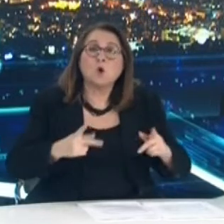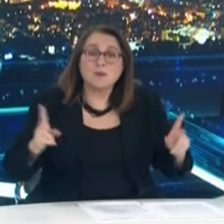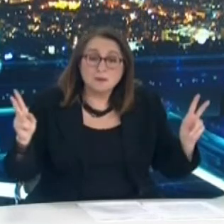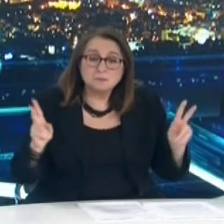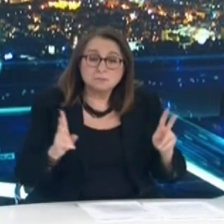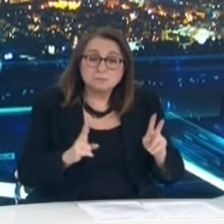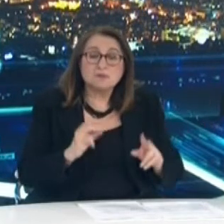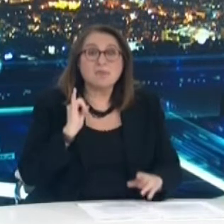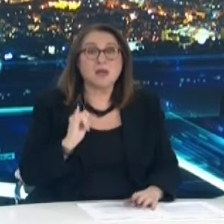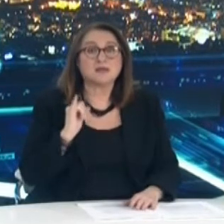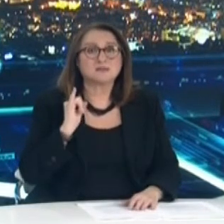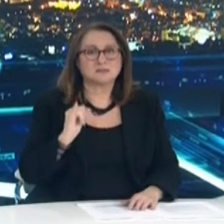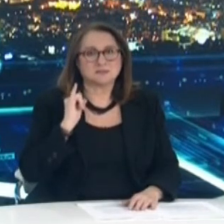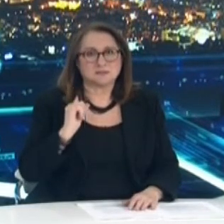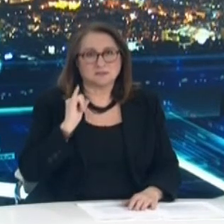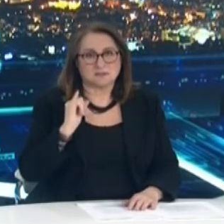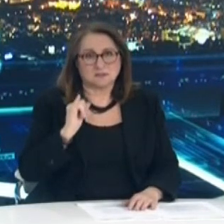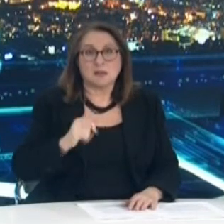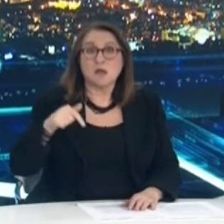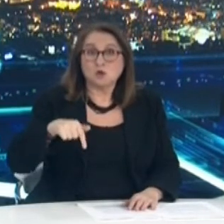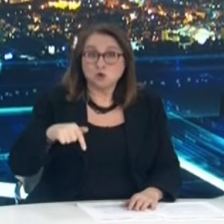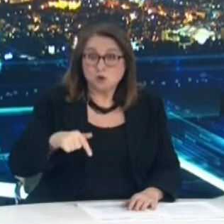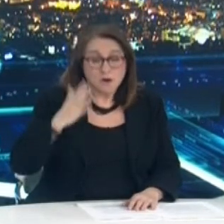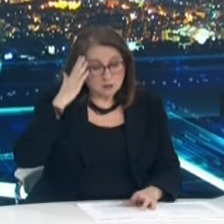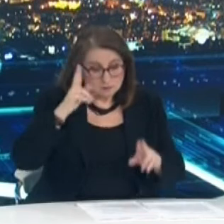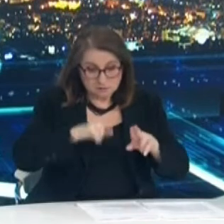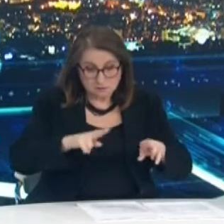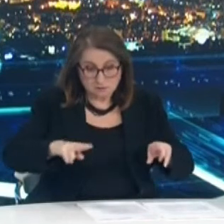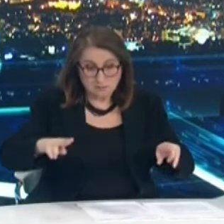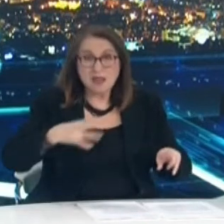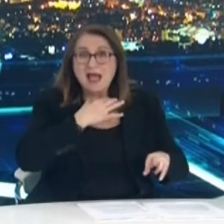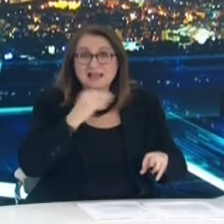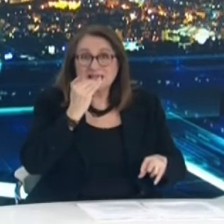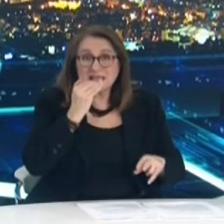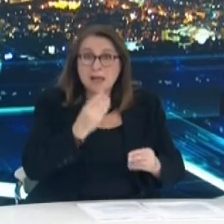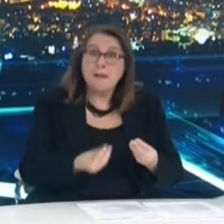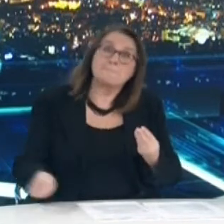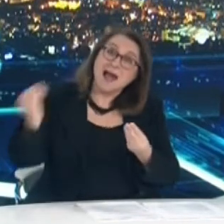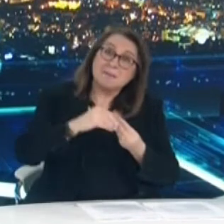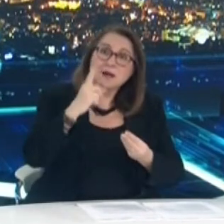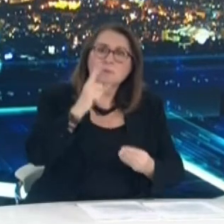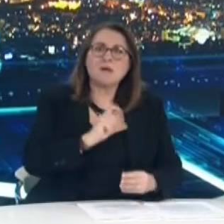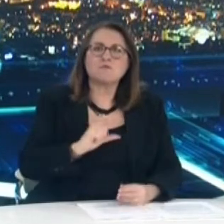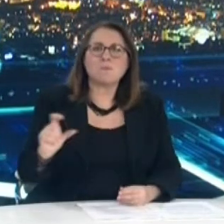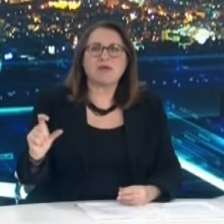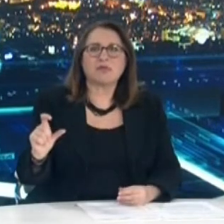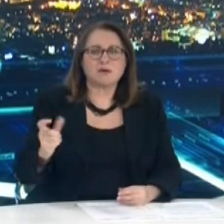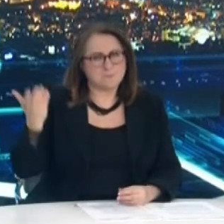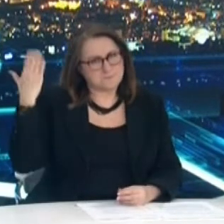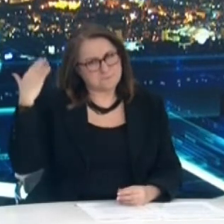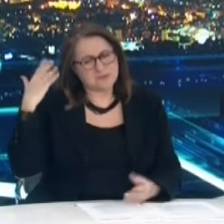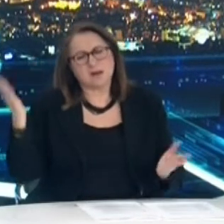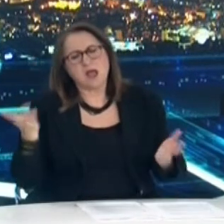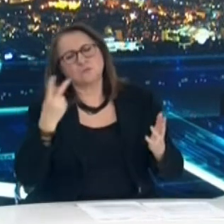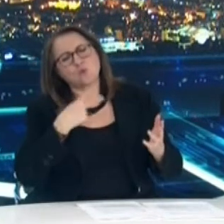μια εβδομάδα περισσότερο από ό,τι παλαιότερα. Και αυτό, όπως καταλαβαίνετε, έχει και σαν αποτέλεσμα να γεμίζουν οι μονάδες πολύ πιο εύκολα,